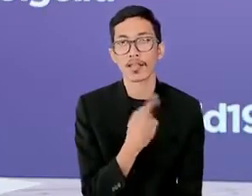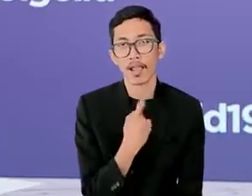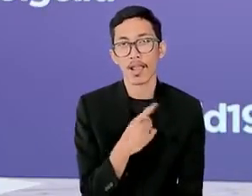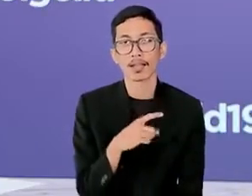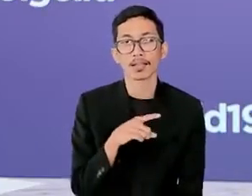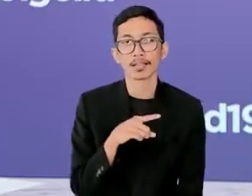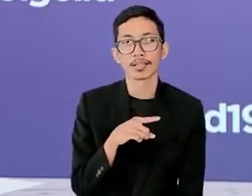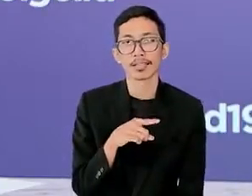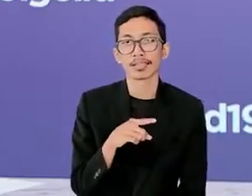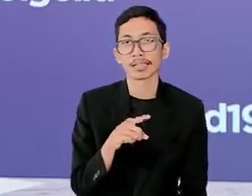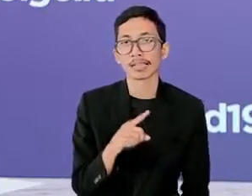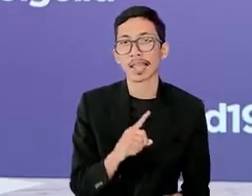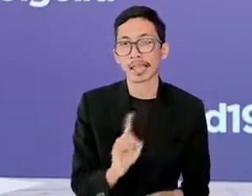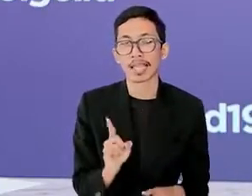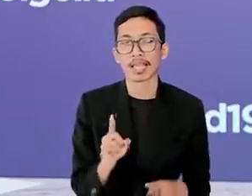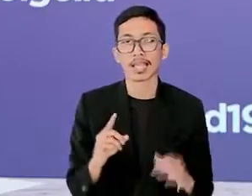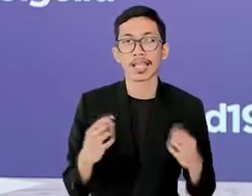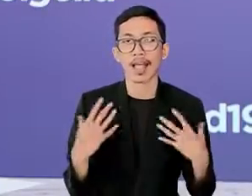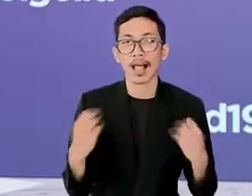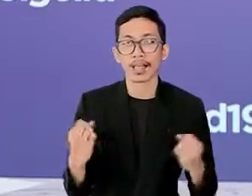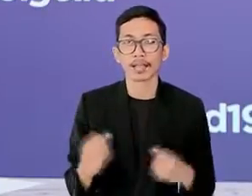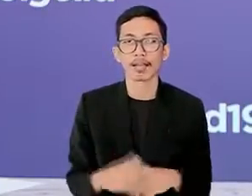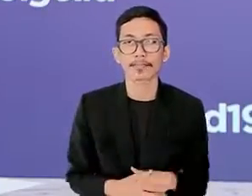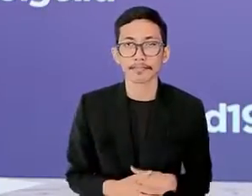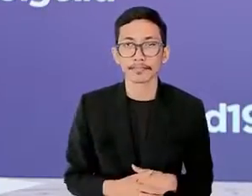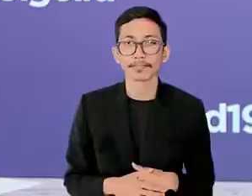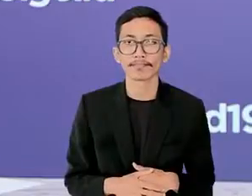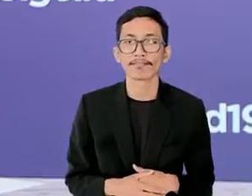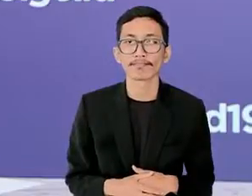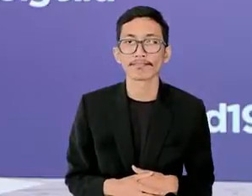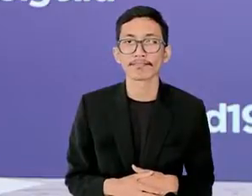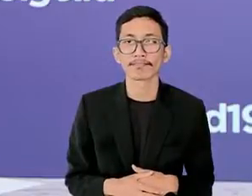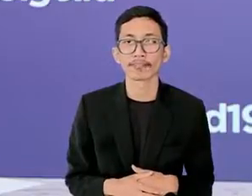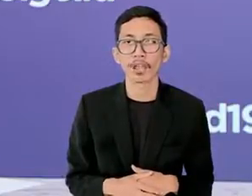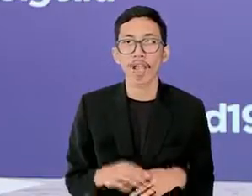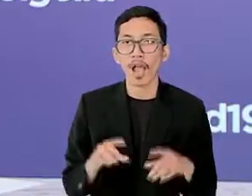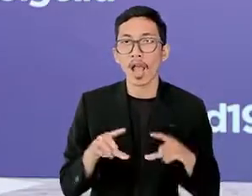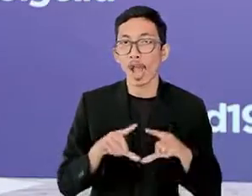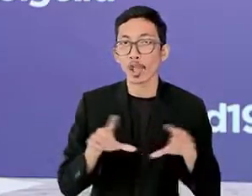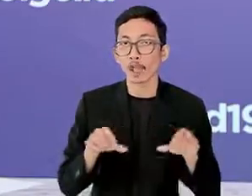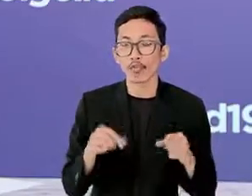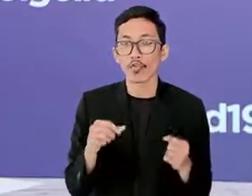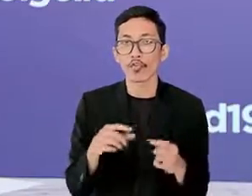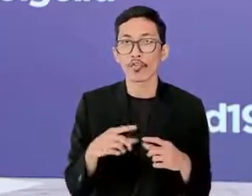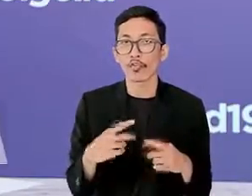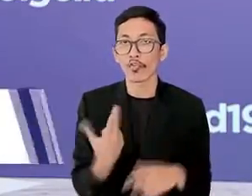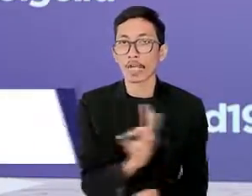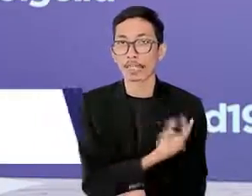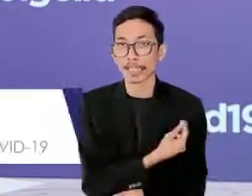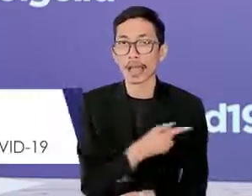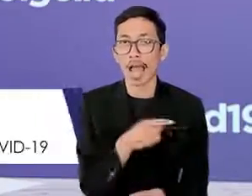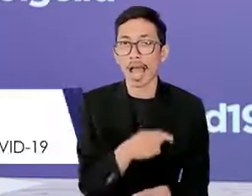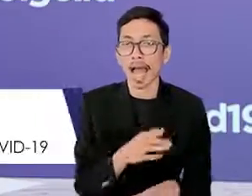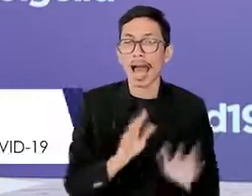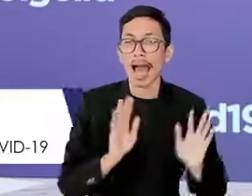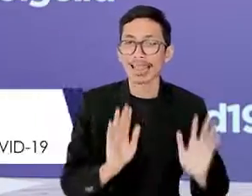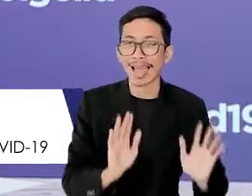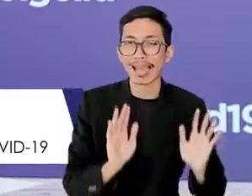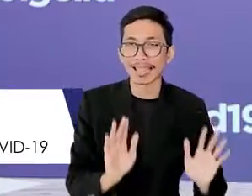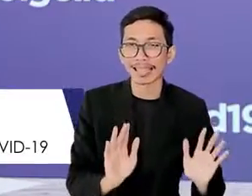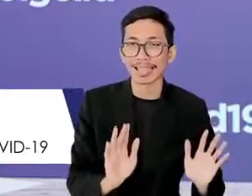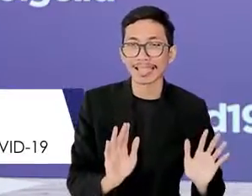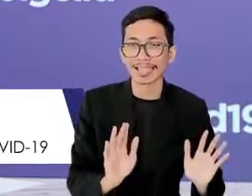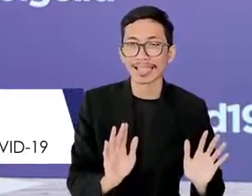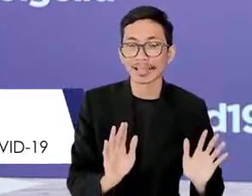Hai penerapan syarat kartu vaksinasi semata-mata dilakukan sebagai bentuk kehati-hatian karena